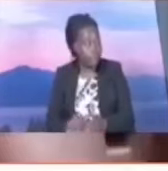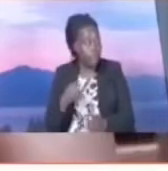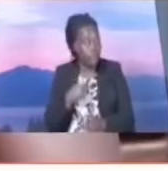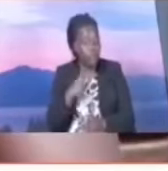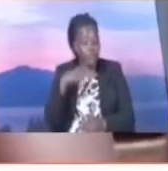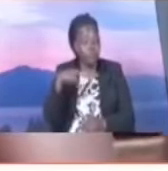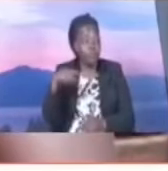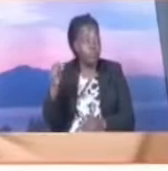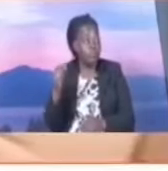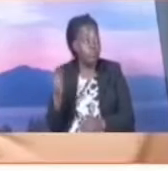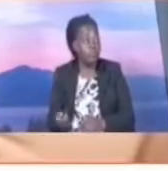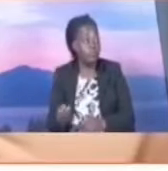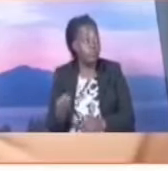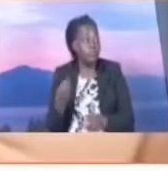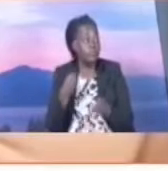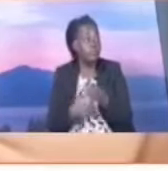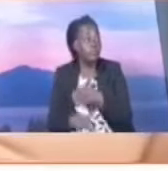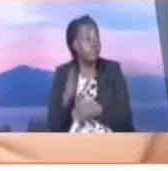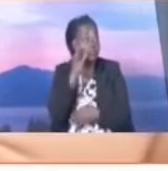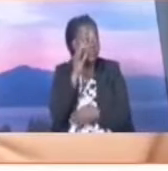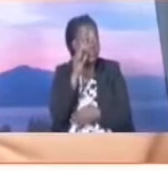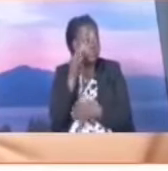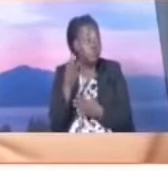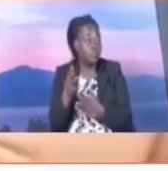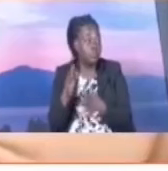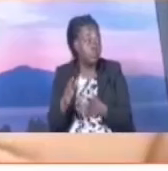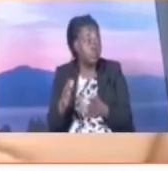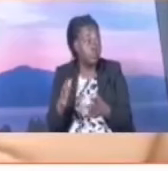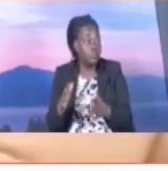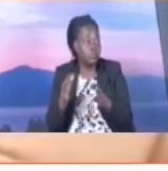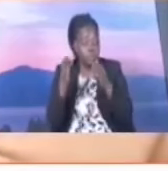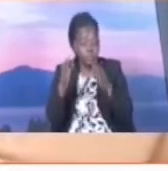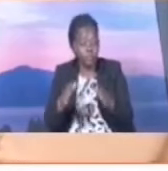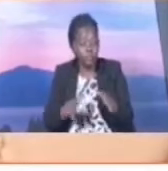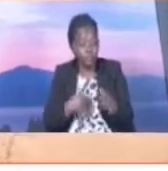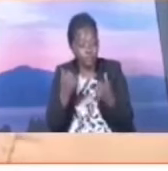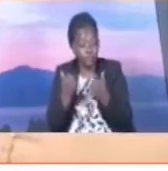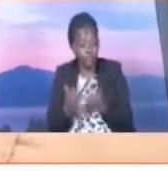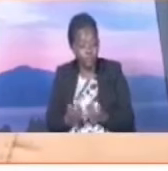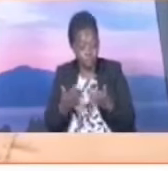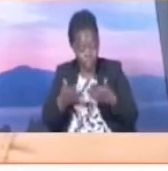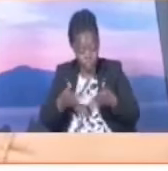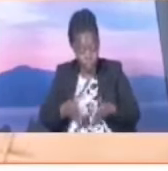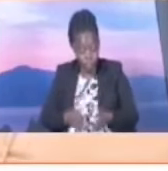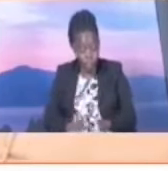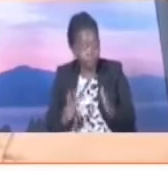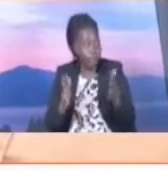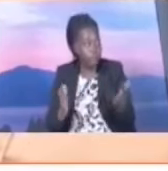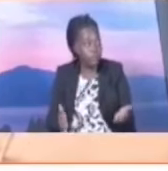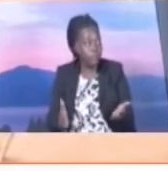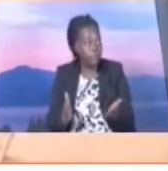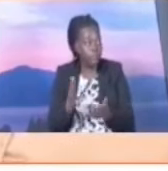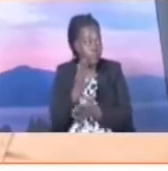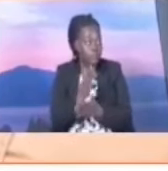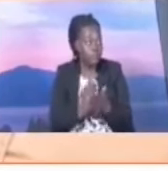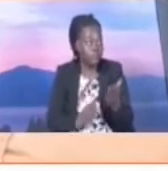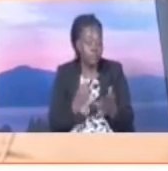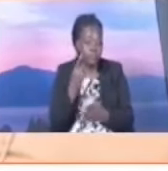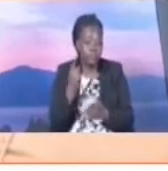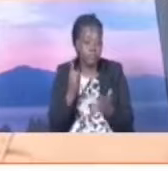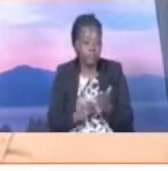woteeri wali kulya kyankya badde nawandiisa ebintu bya mukyala wange ebyokukolaki ebyokuzaalisa nga njagala nguleko kimu kimu bwenfunamu ku